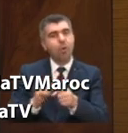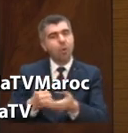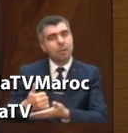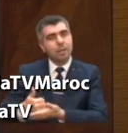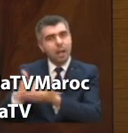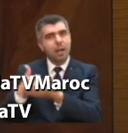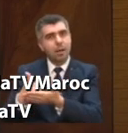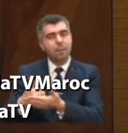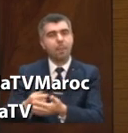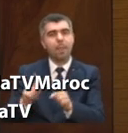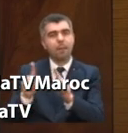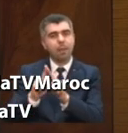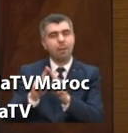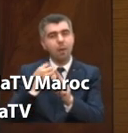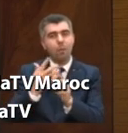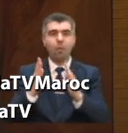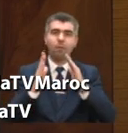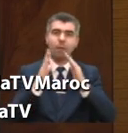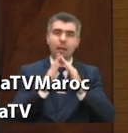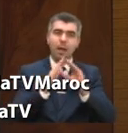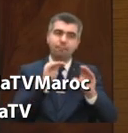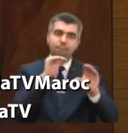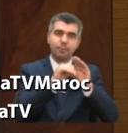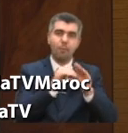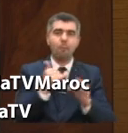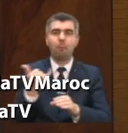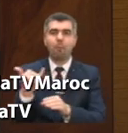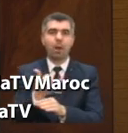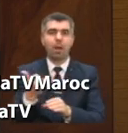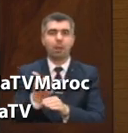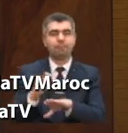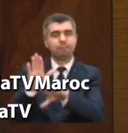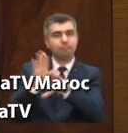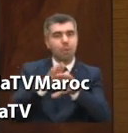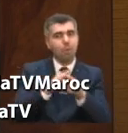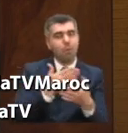الالتزام بالتدابير التي تتخذها السلطات العمومية المتعلقة